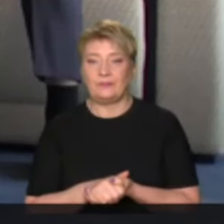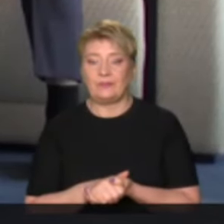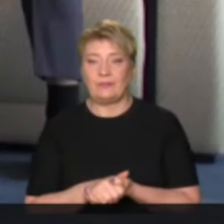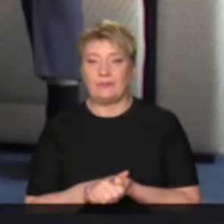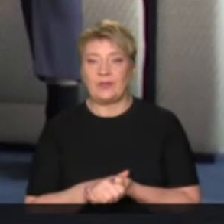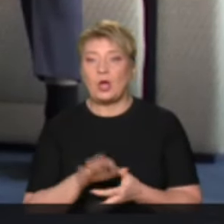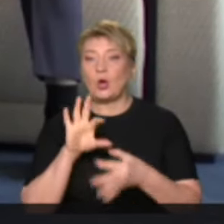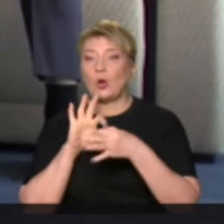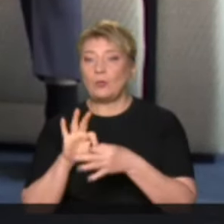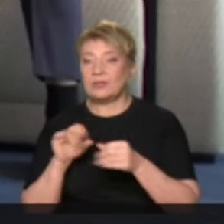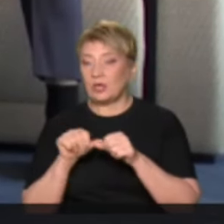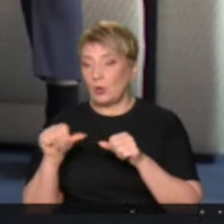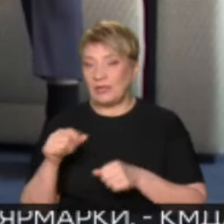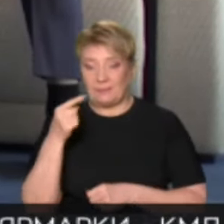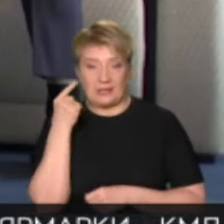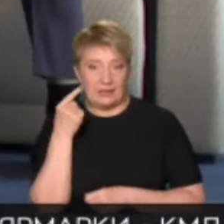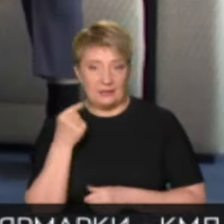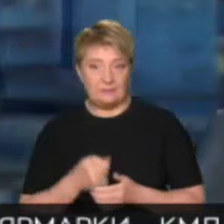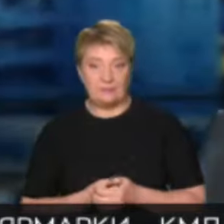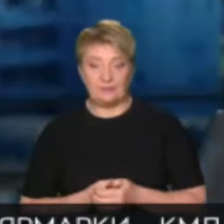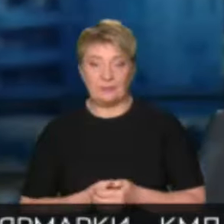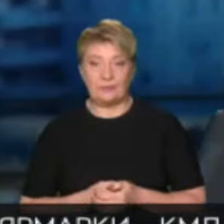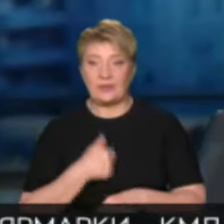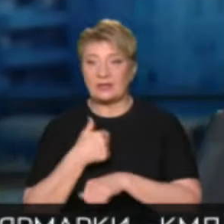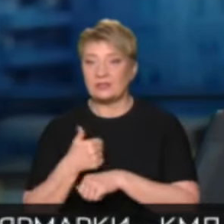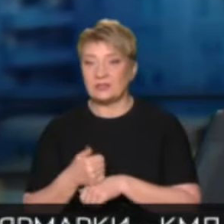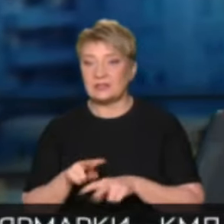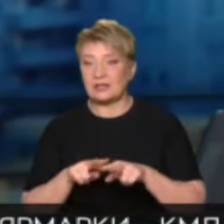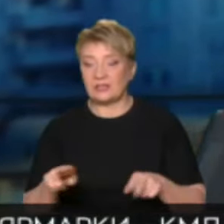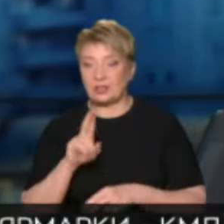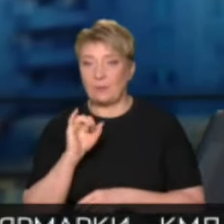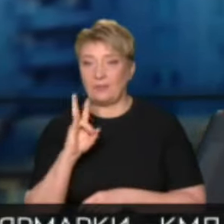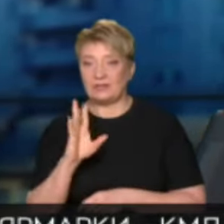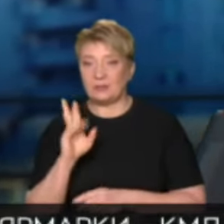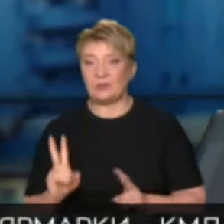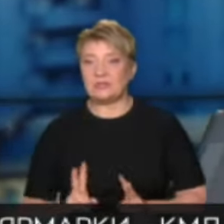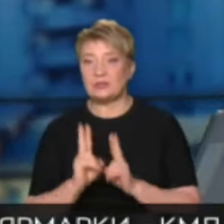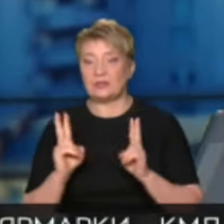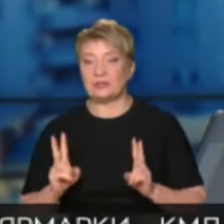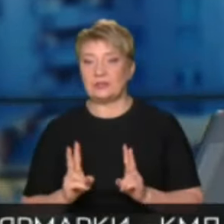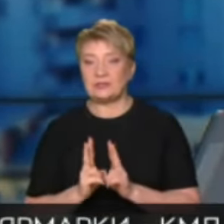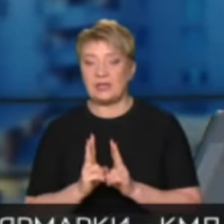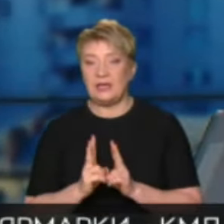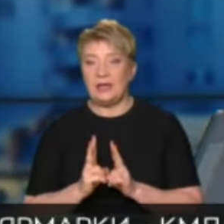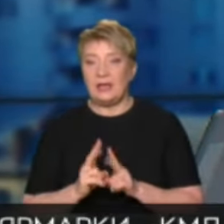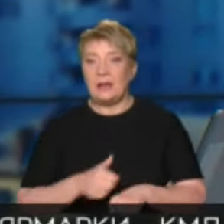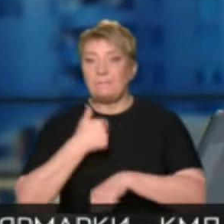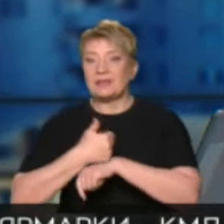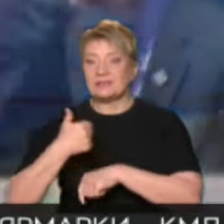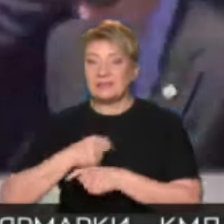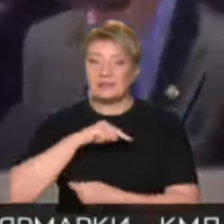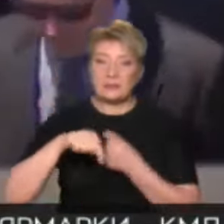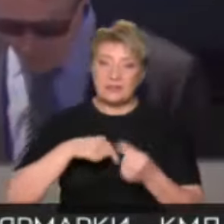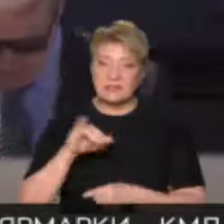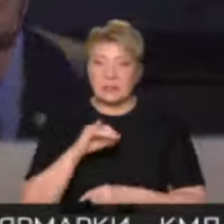комунікації. Ну, окрім китайських чиновників, так само Блінкен буде зустрічатися з представниками великого бізнесу і зі студентами. А